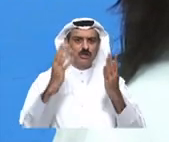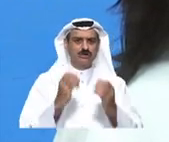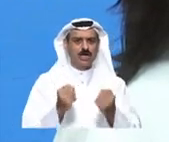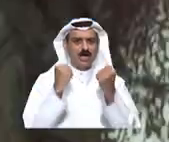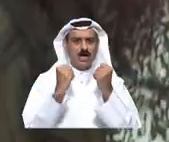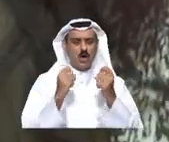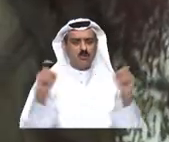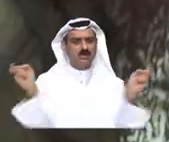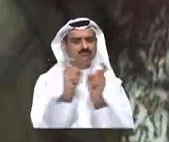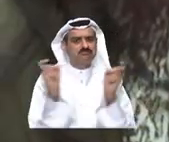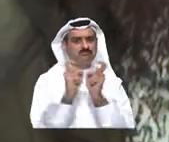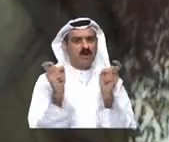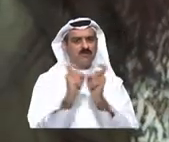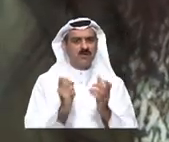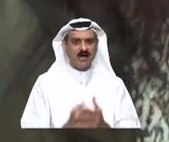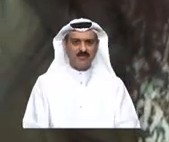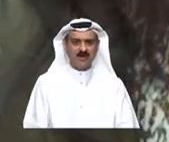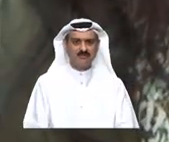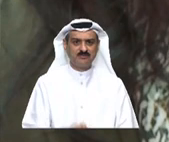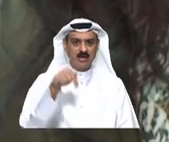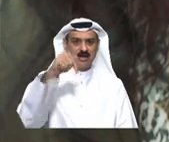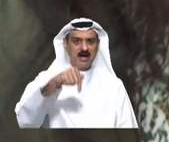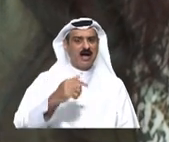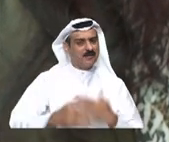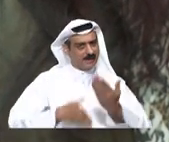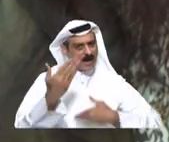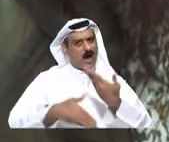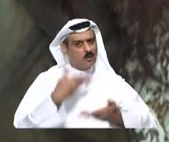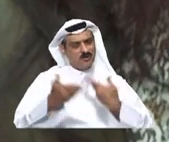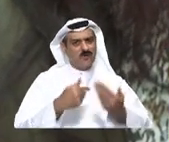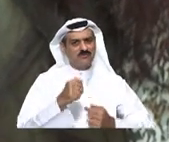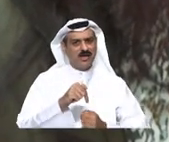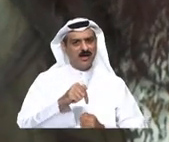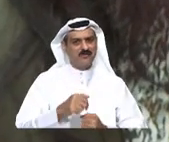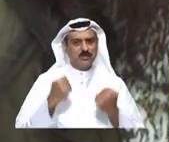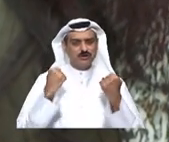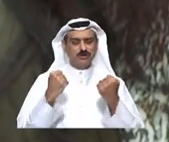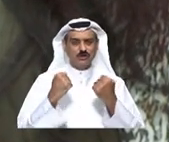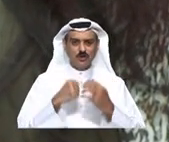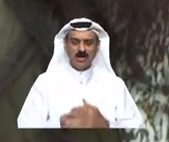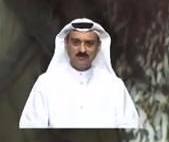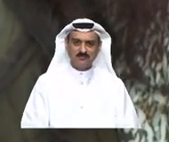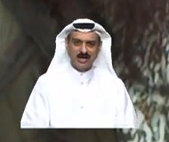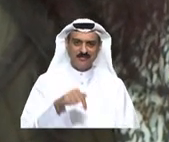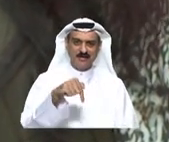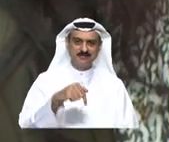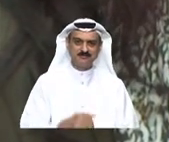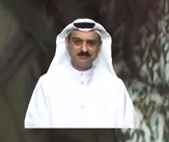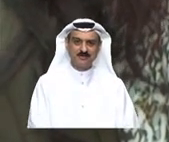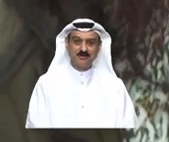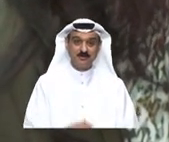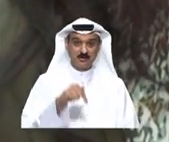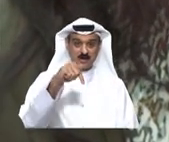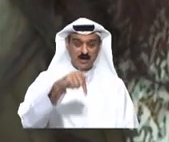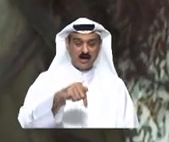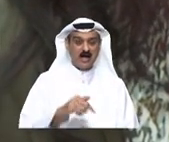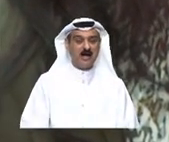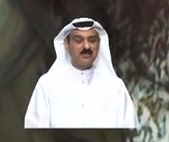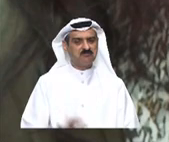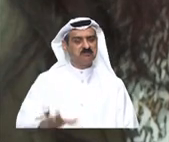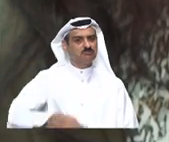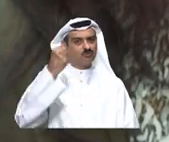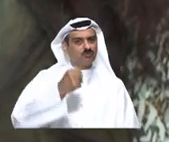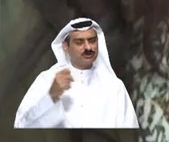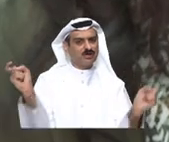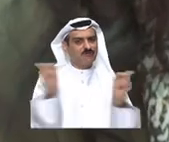قوية. أقول لهم هذه تجربة لكم وشدوا حيلكم فيها، وهذا يعني فرصة